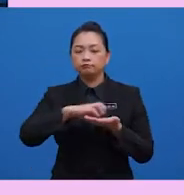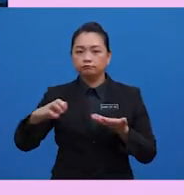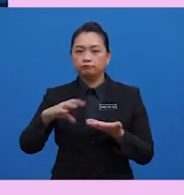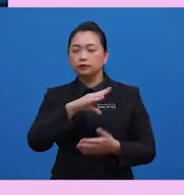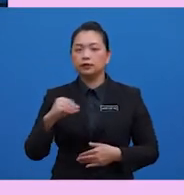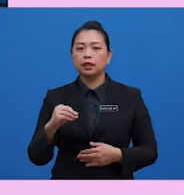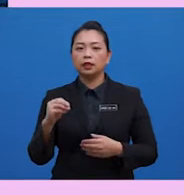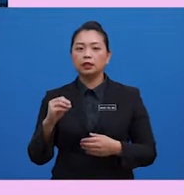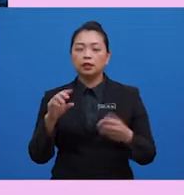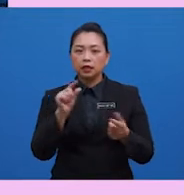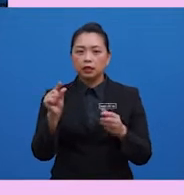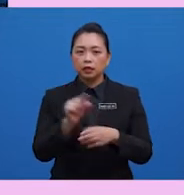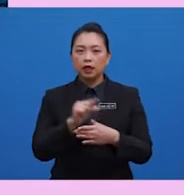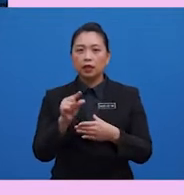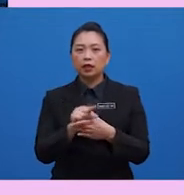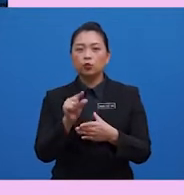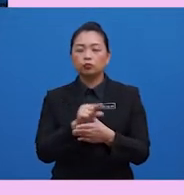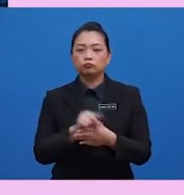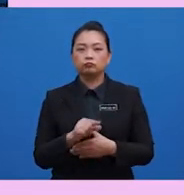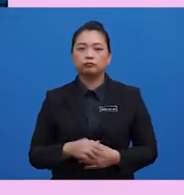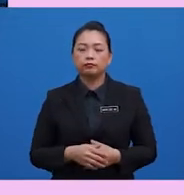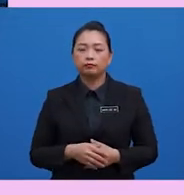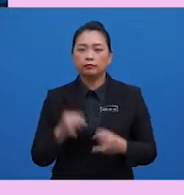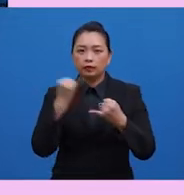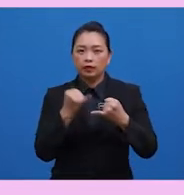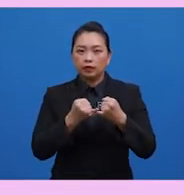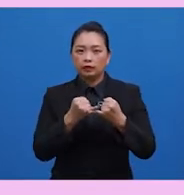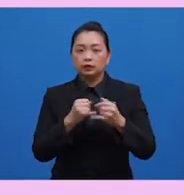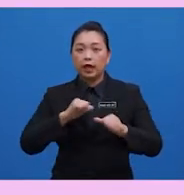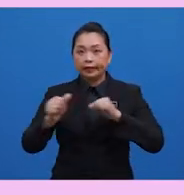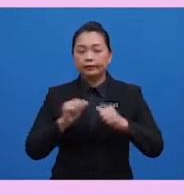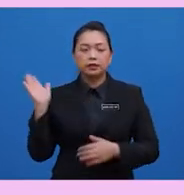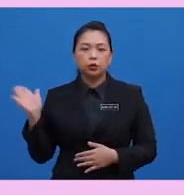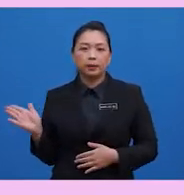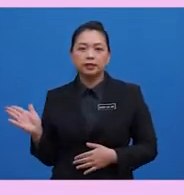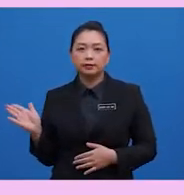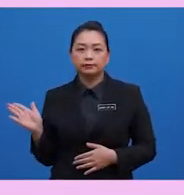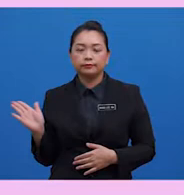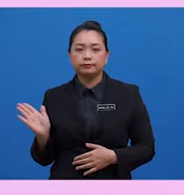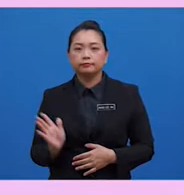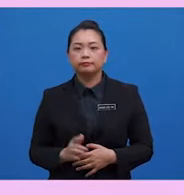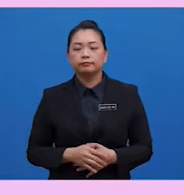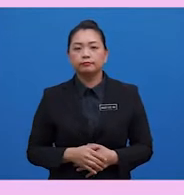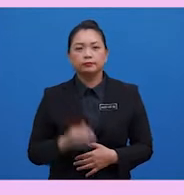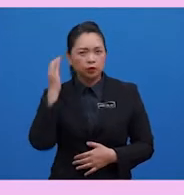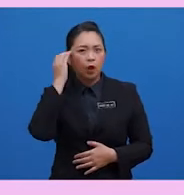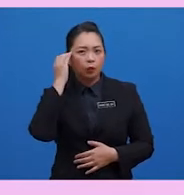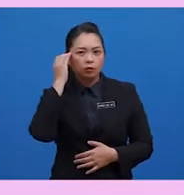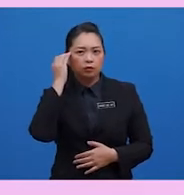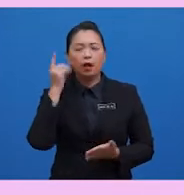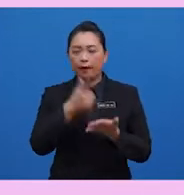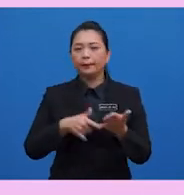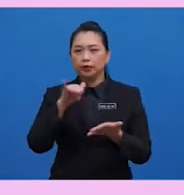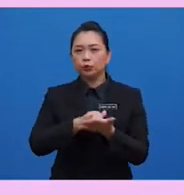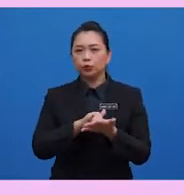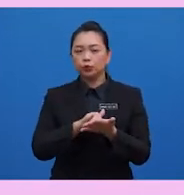serta mengganggu aliran tenaga. Akhir sekali ialah aktiviti domestik. Tahukah pelajar